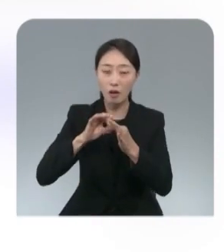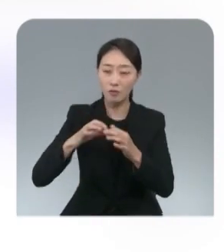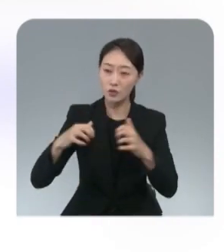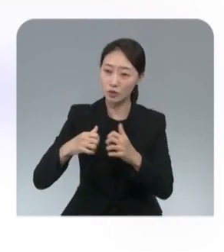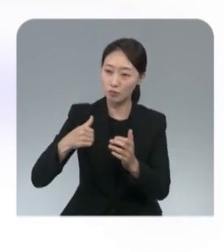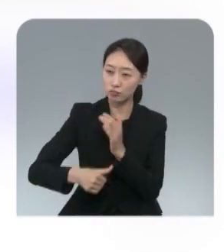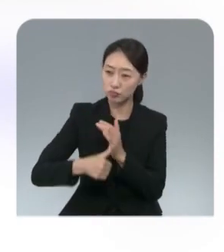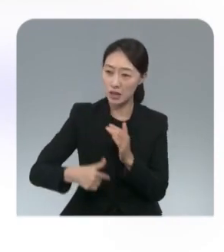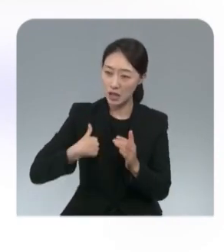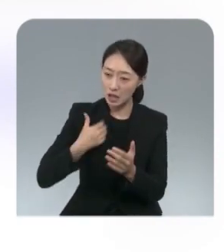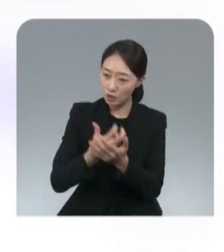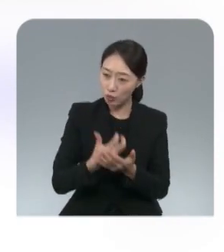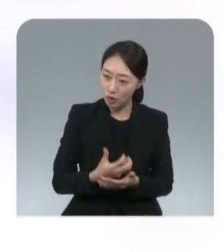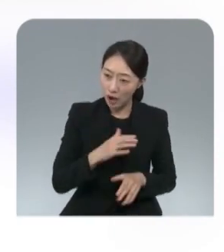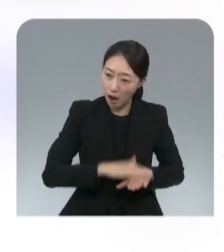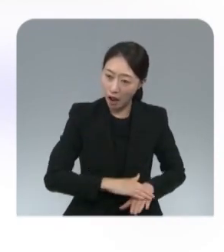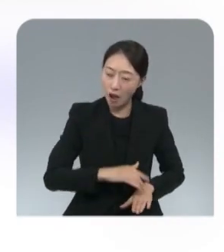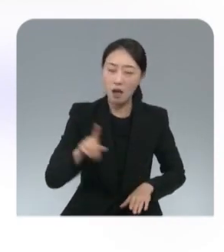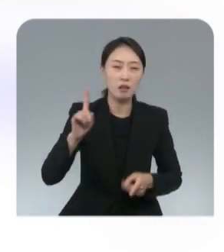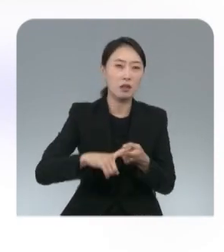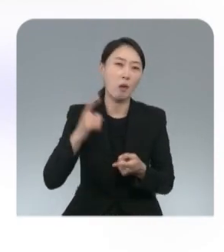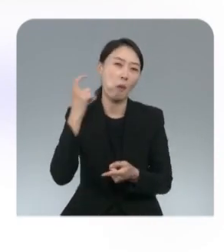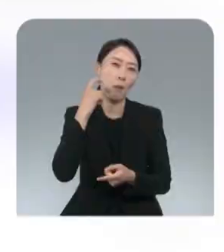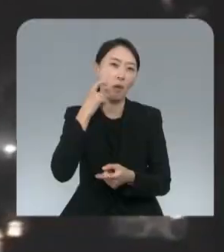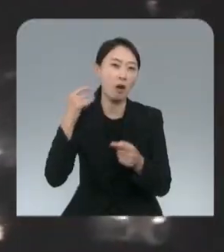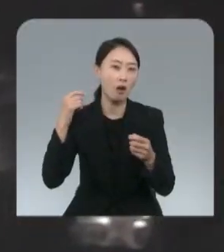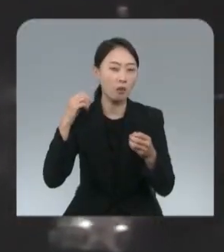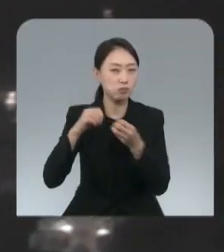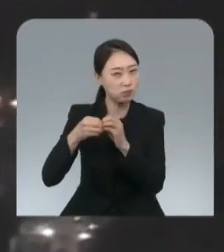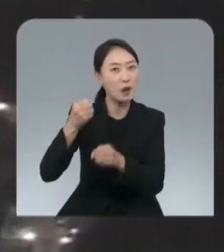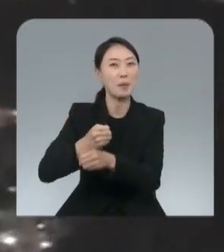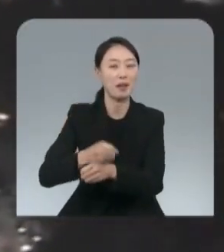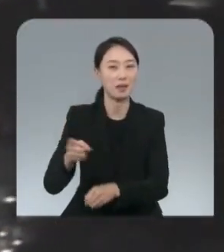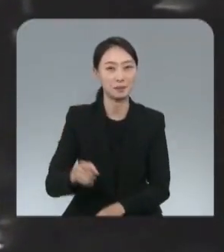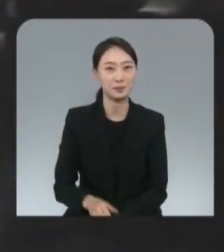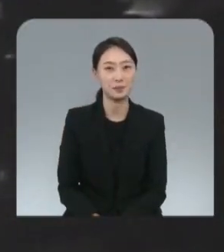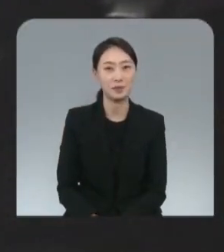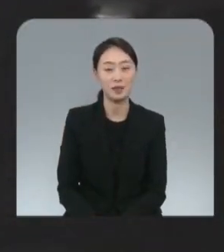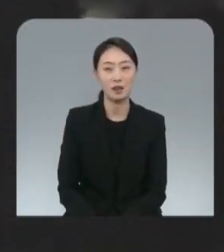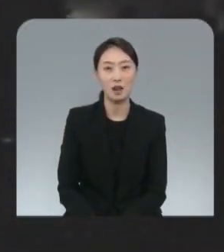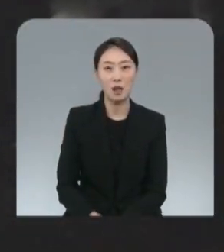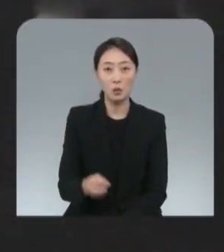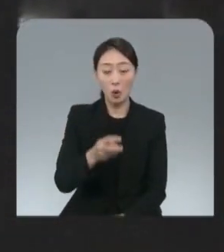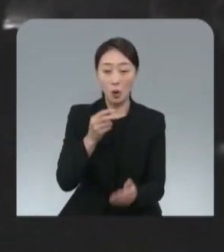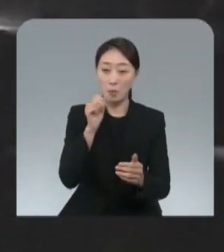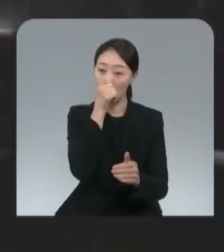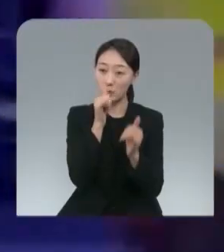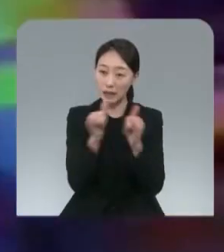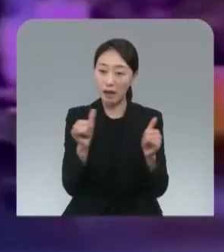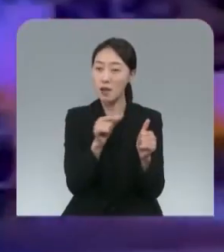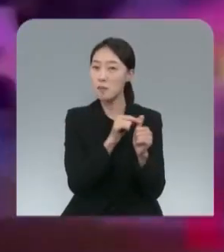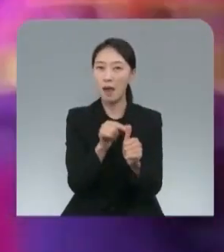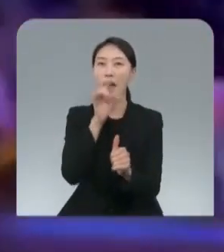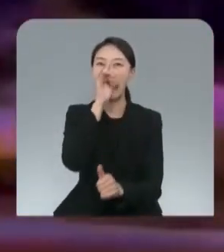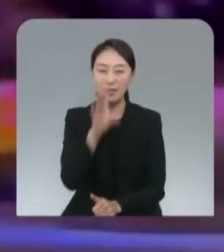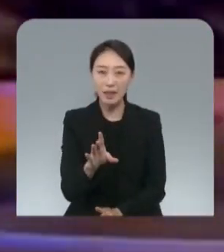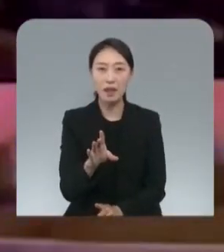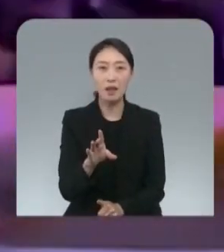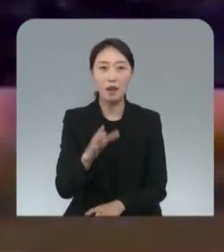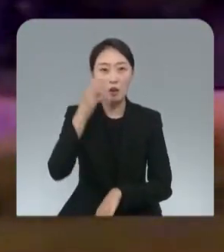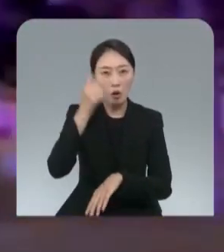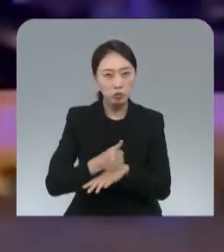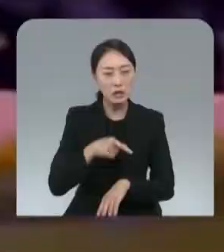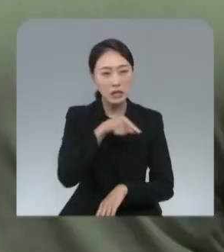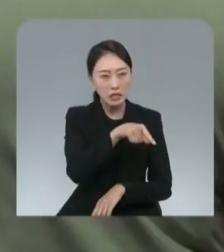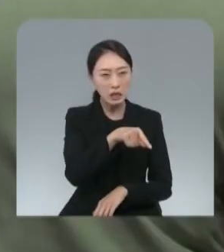동시에 fbi 가 압수수색 과정에서 편 542 패도 거부했다 며 일각의 증거조작 음모론 까지 거 들고